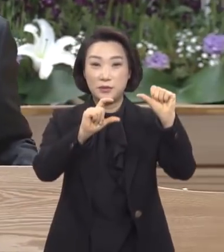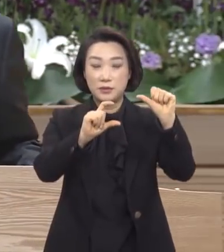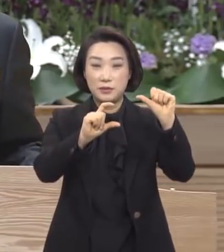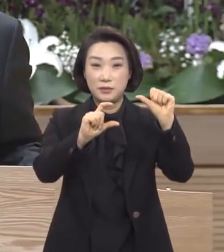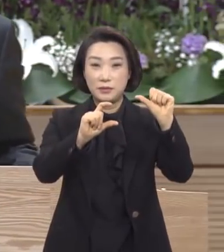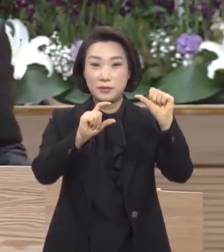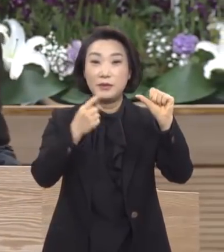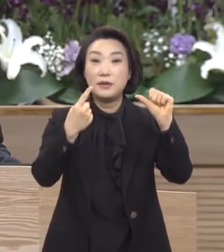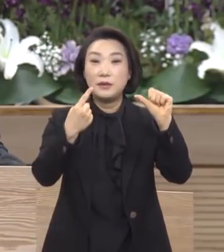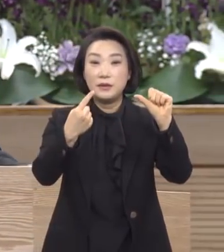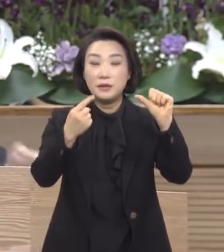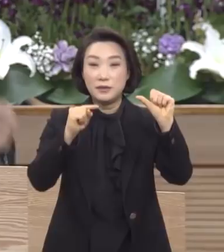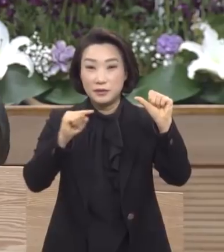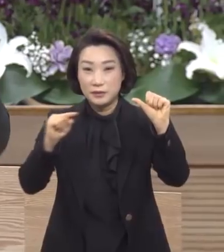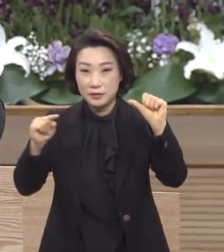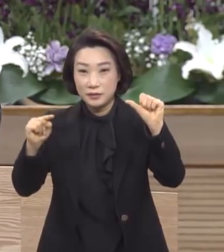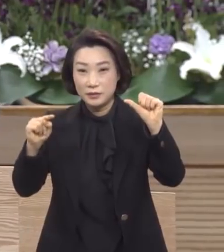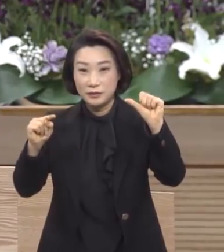1절에서